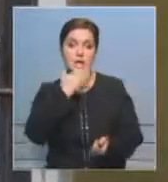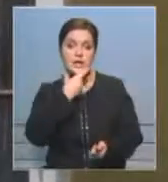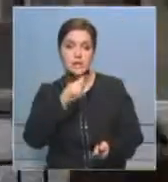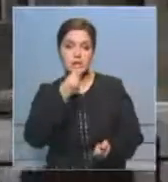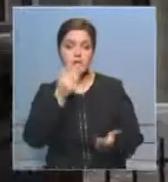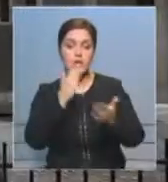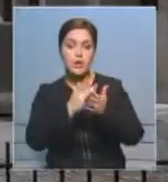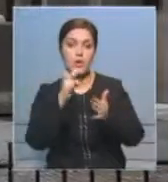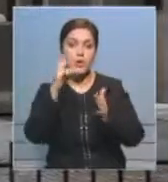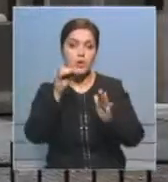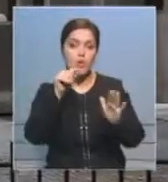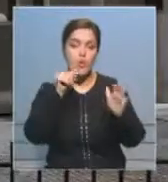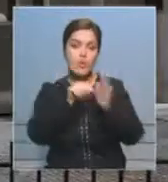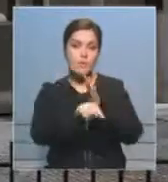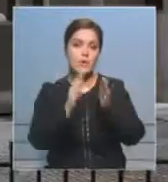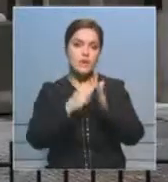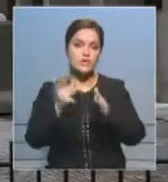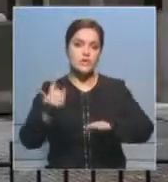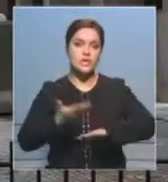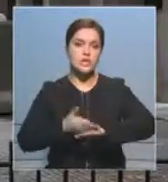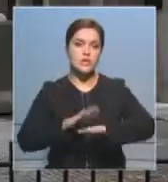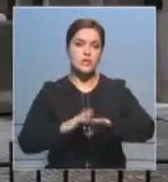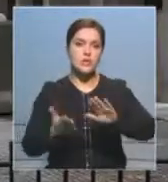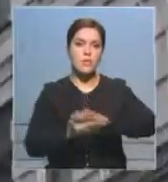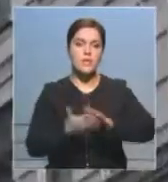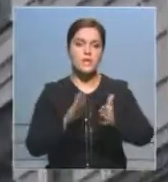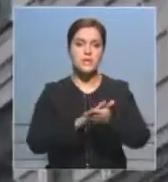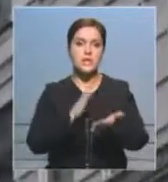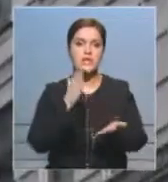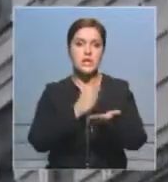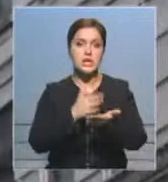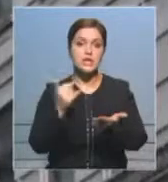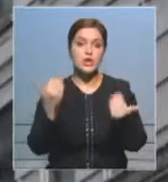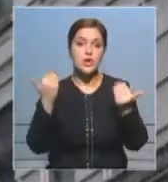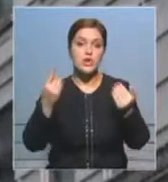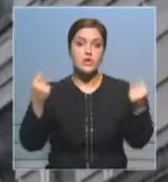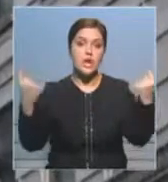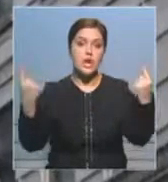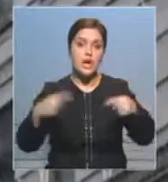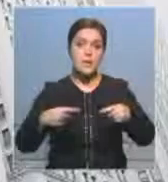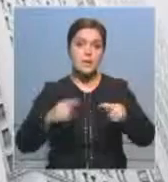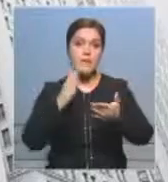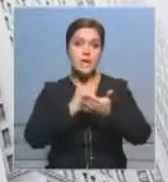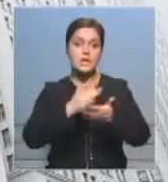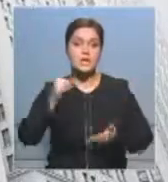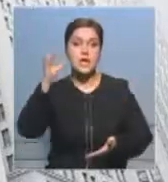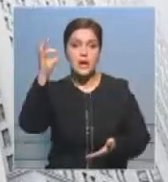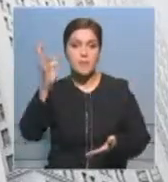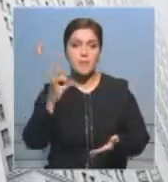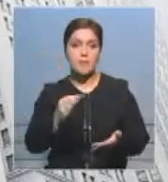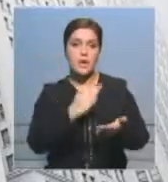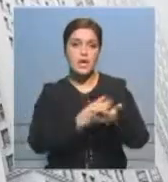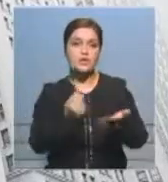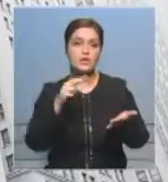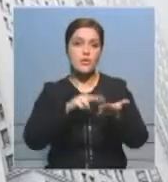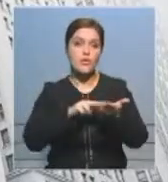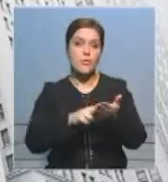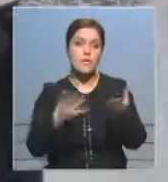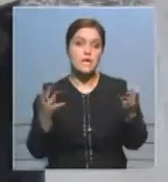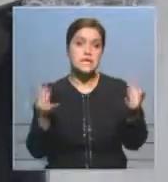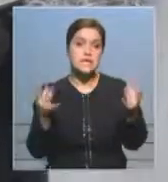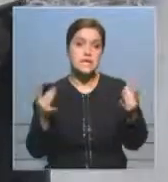многочисленных туристов атмосфера здесь достаточно тяжелая обвал фондовых индексов падения стоимости сырьевых товаров